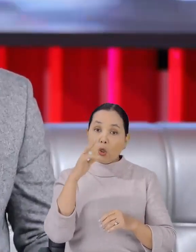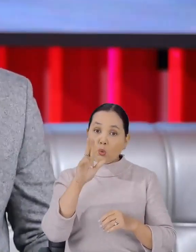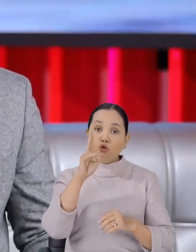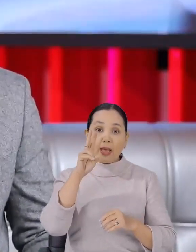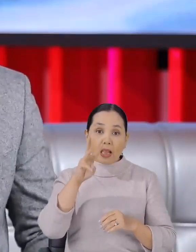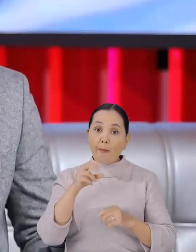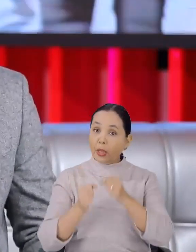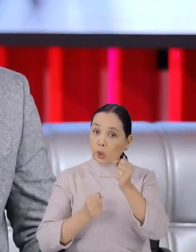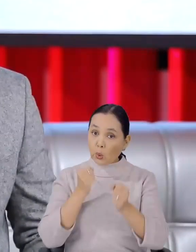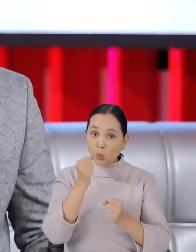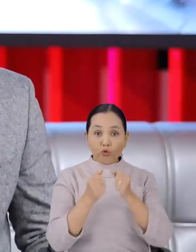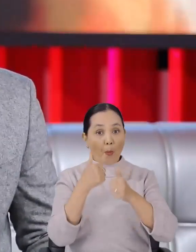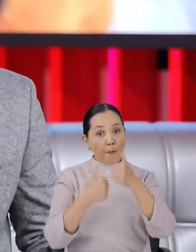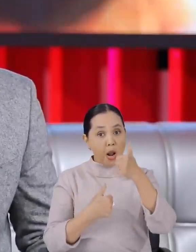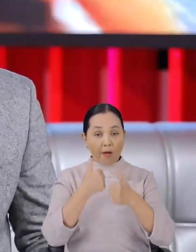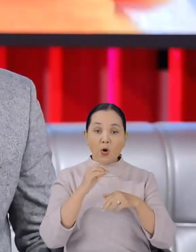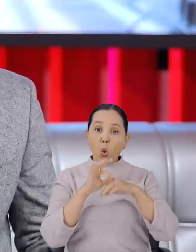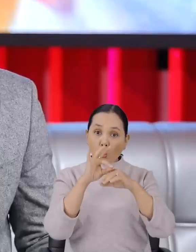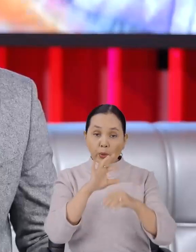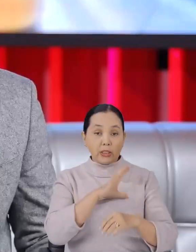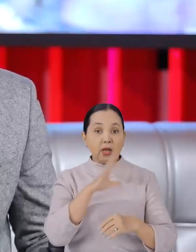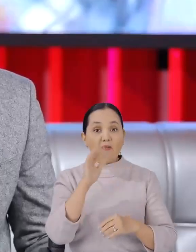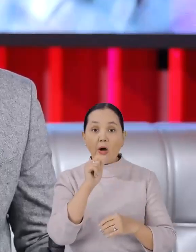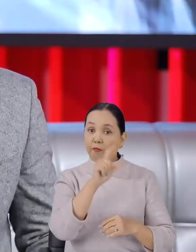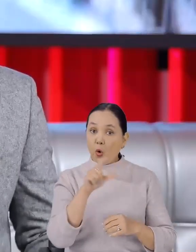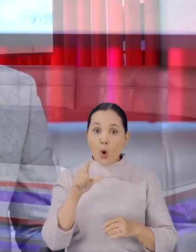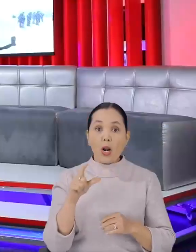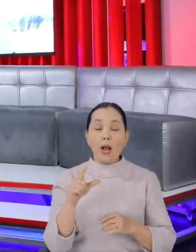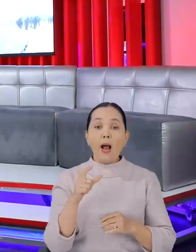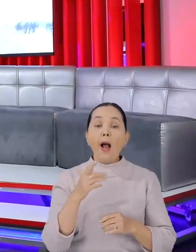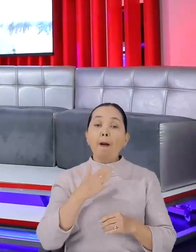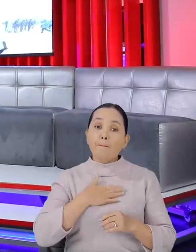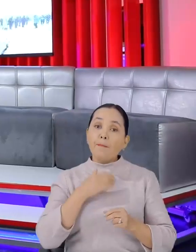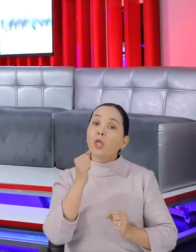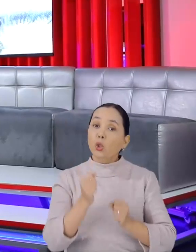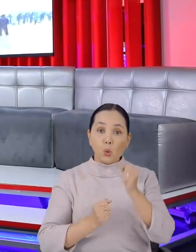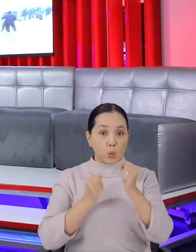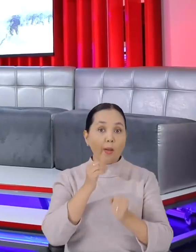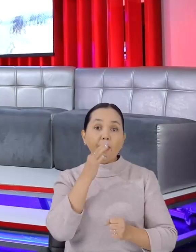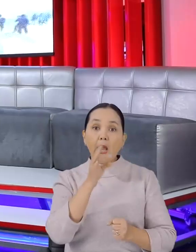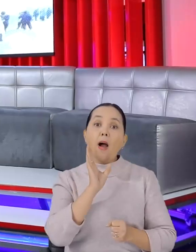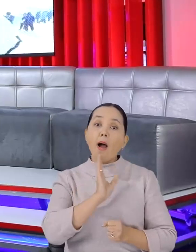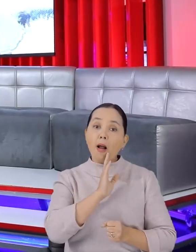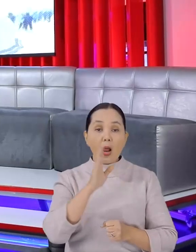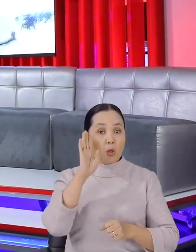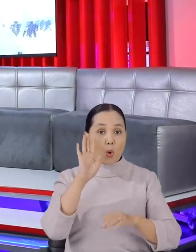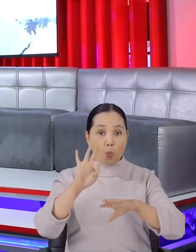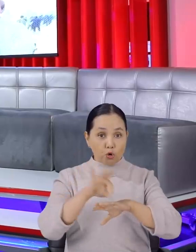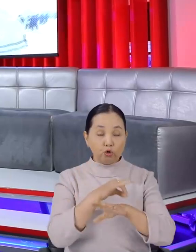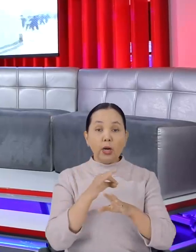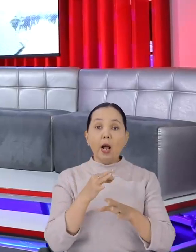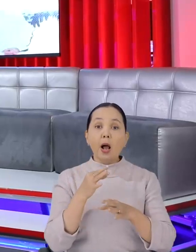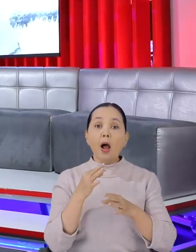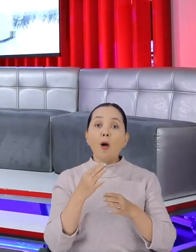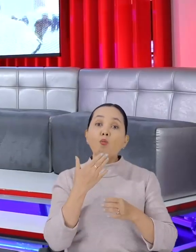masofaga yugurish marafonlari o'tkazildi va fuqarolardan beri men yuguryapman deyapti ayol, turmush o'rtog'im esa